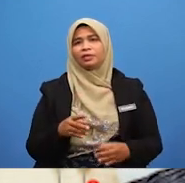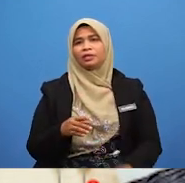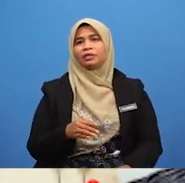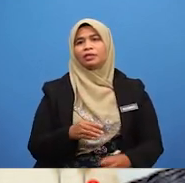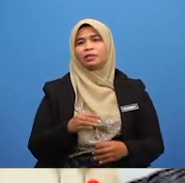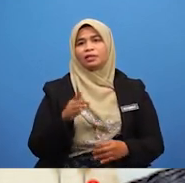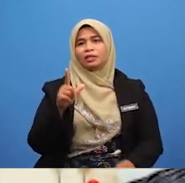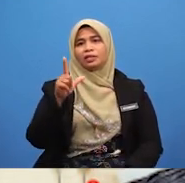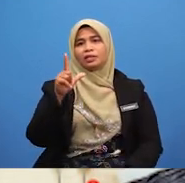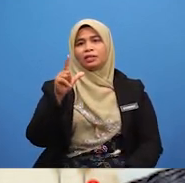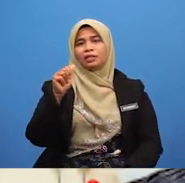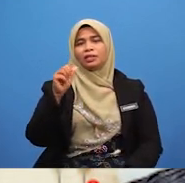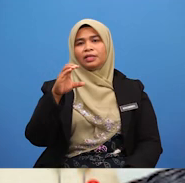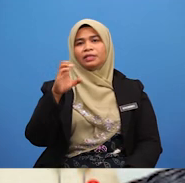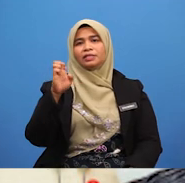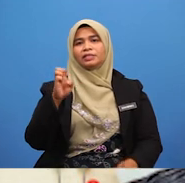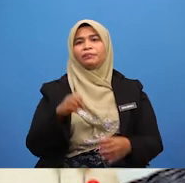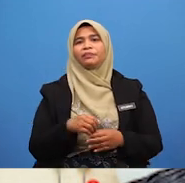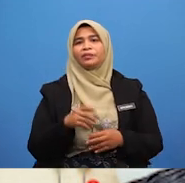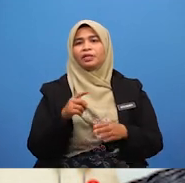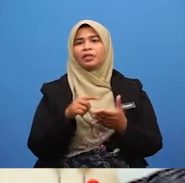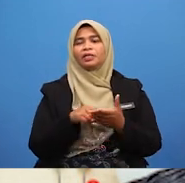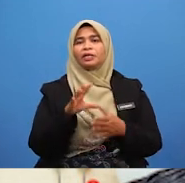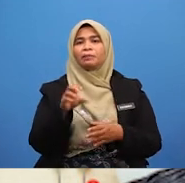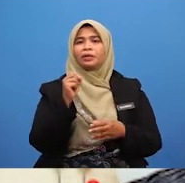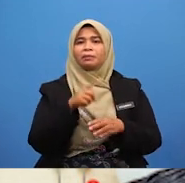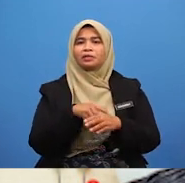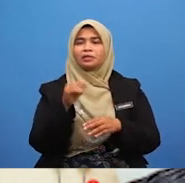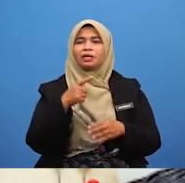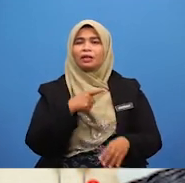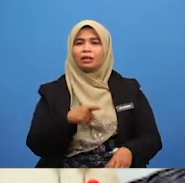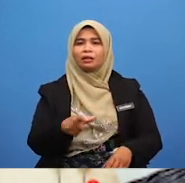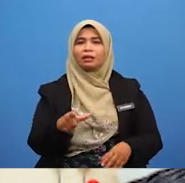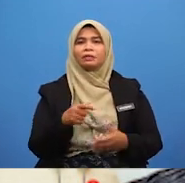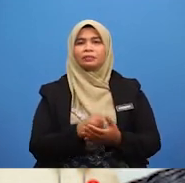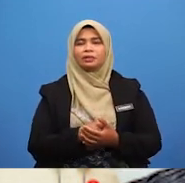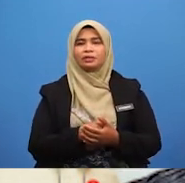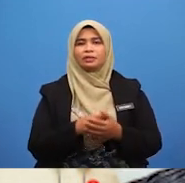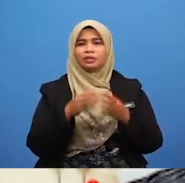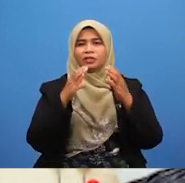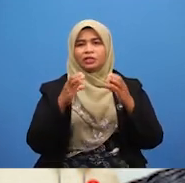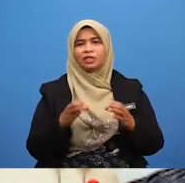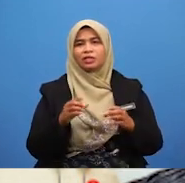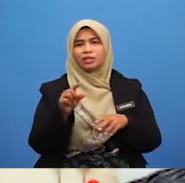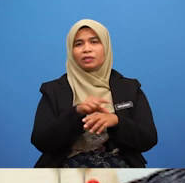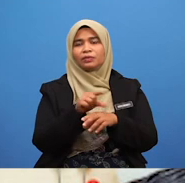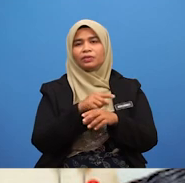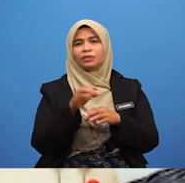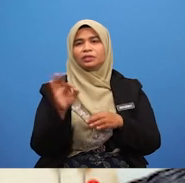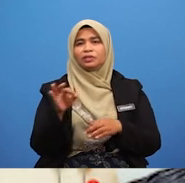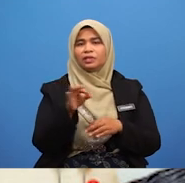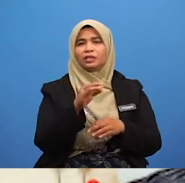Teknik ini mengambil masa yang agak lama. Okey, yang terakhir ialah kaedah menggunakan